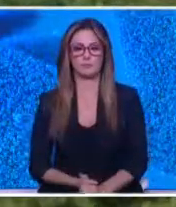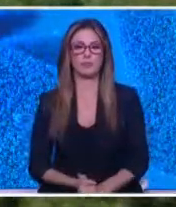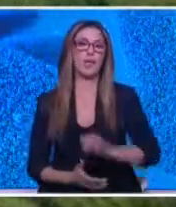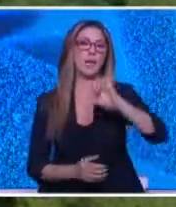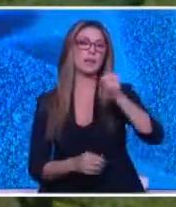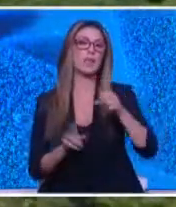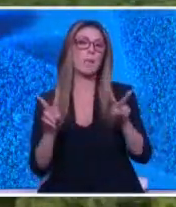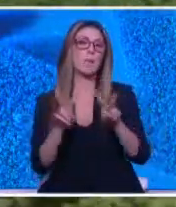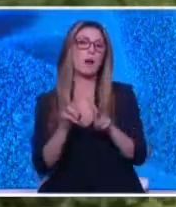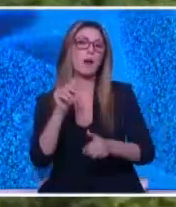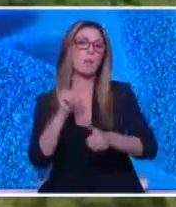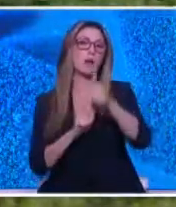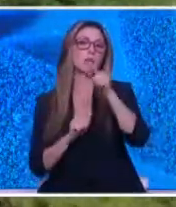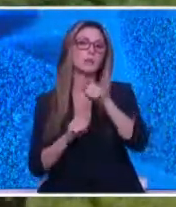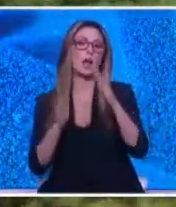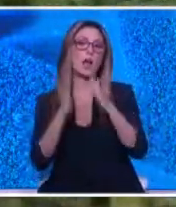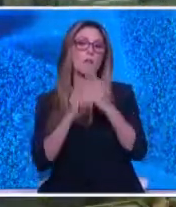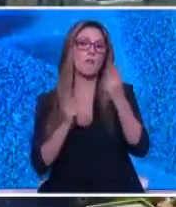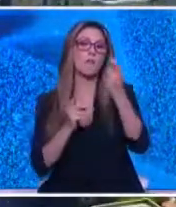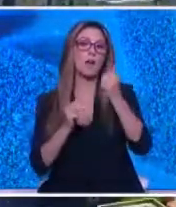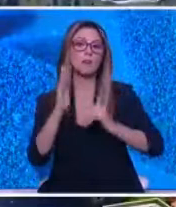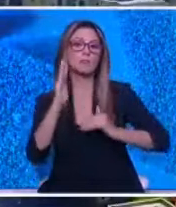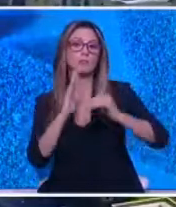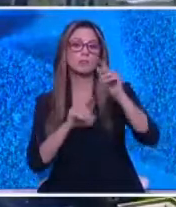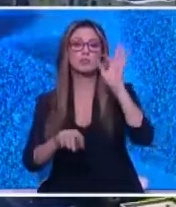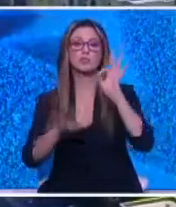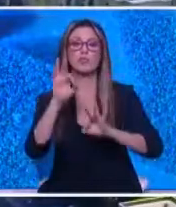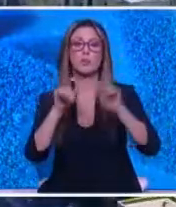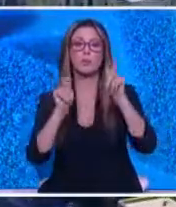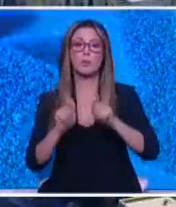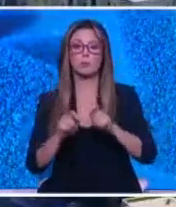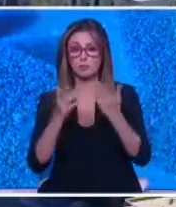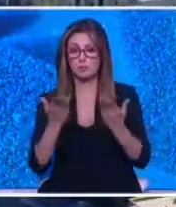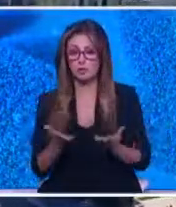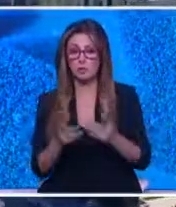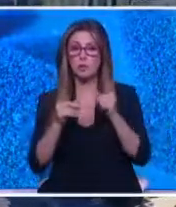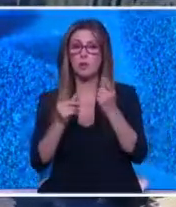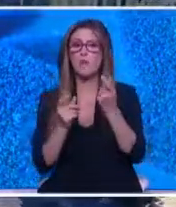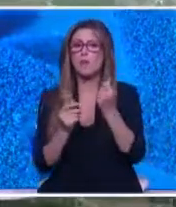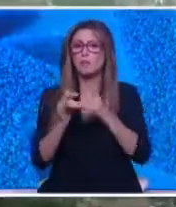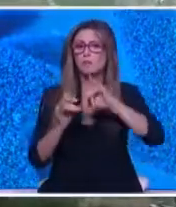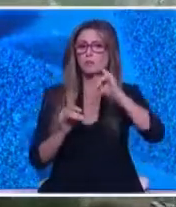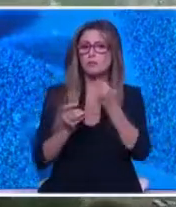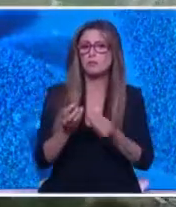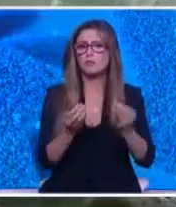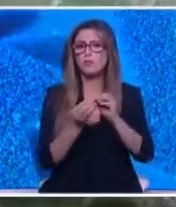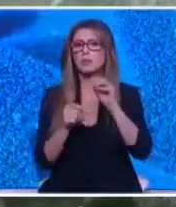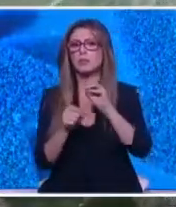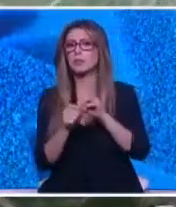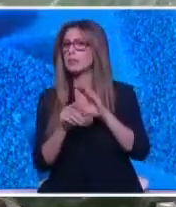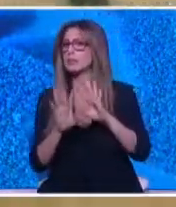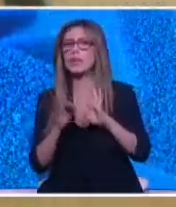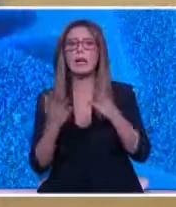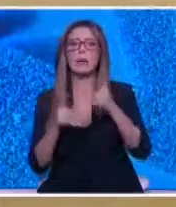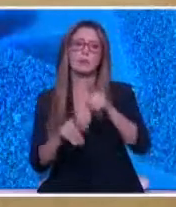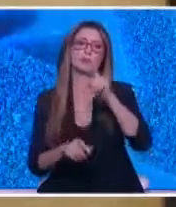Hazine ve Maliye Bakanlığı konut fiyatlarını mercek altına aldı. Bakanlık sektörde olağan dışı fiyat artışlarına karşı çalışma